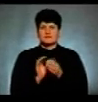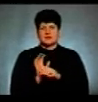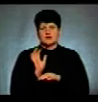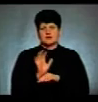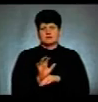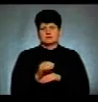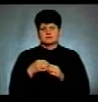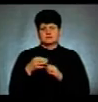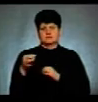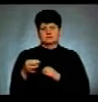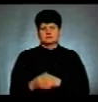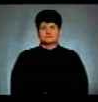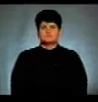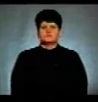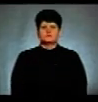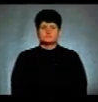дистанційно.